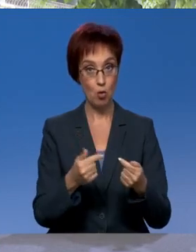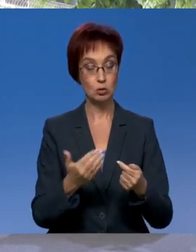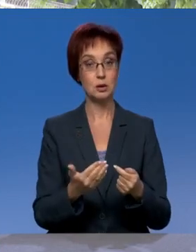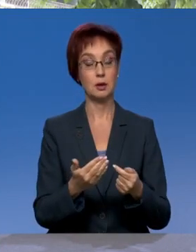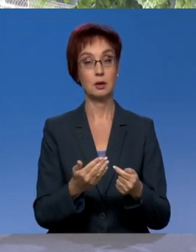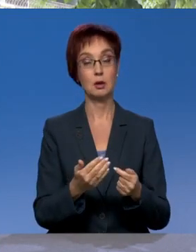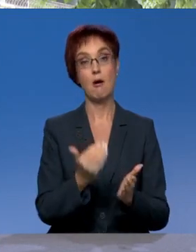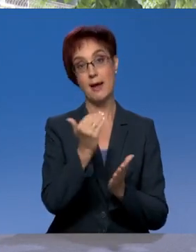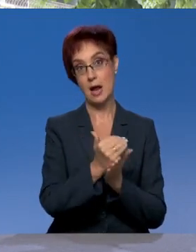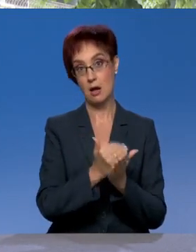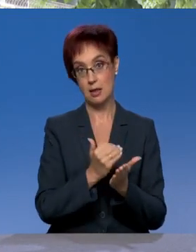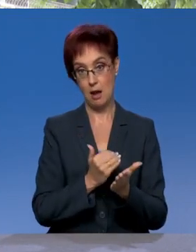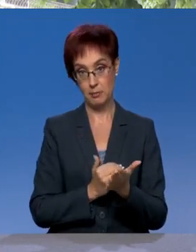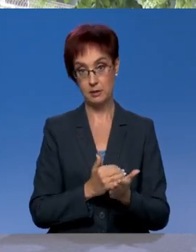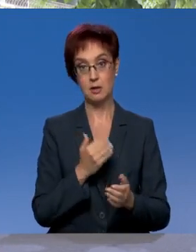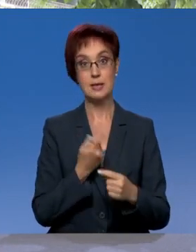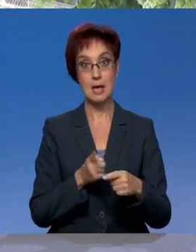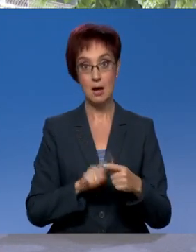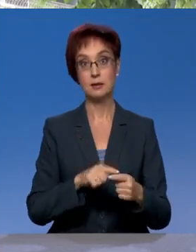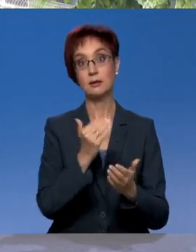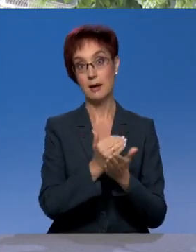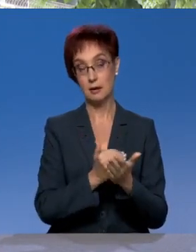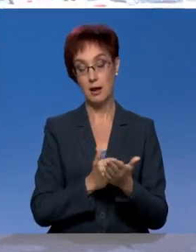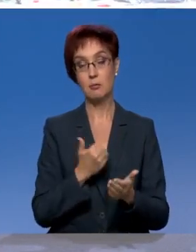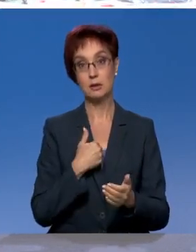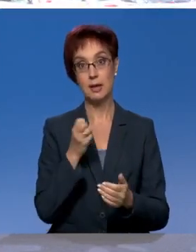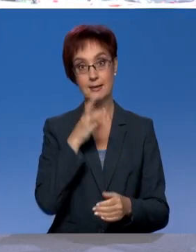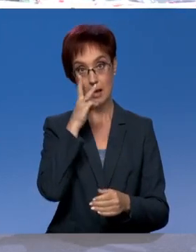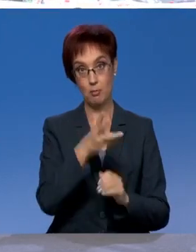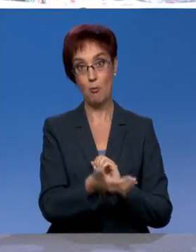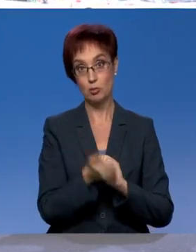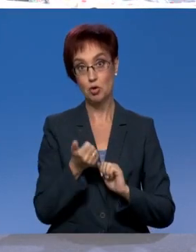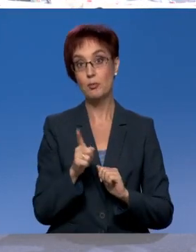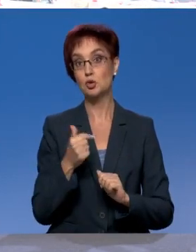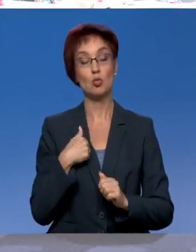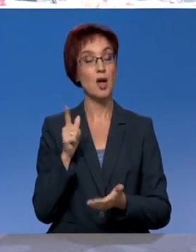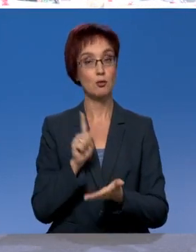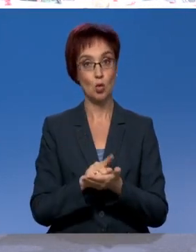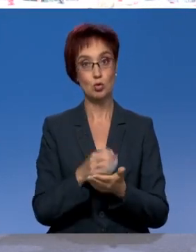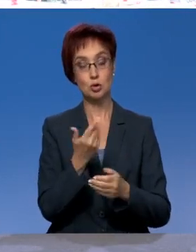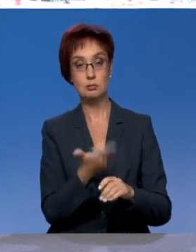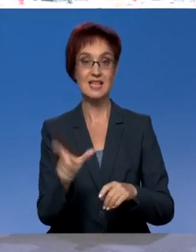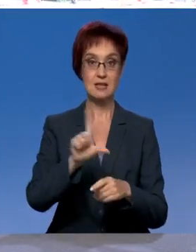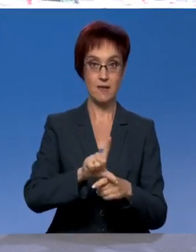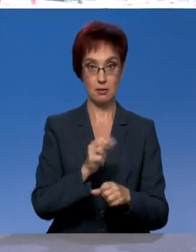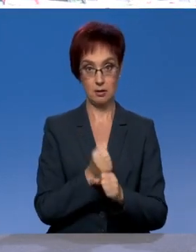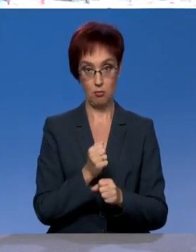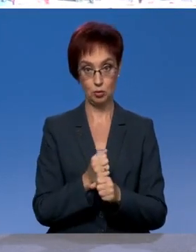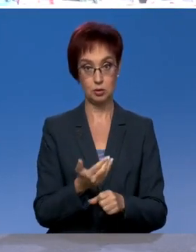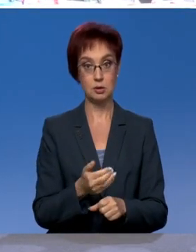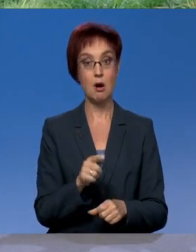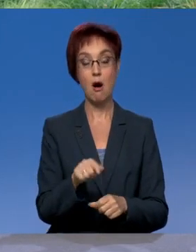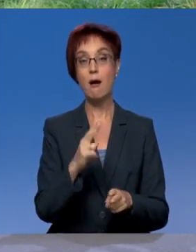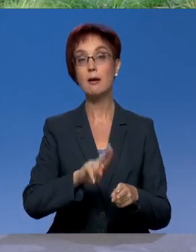этот регламент я получаю зарплату, так почему я должен работать больше? Как он компенсирует вам переработку? Ну, я хожу в отгулы